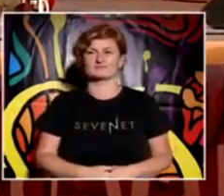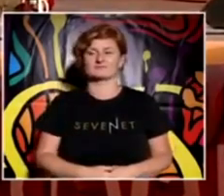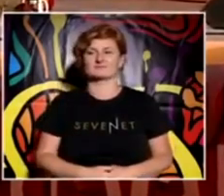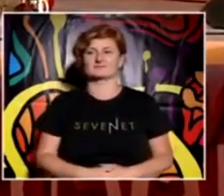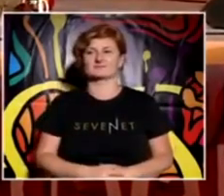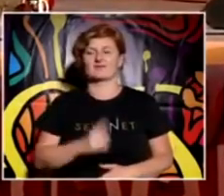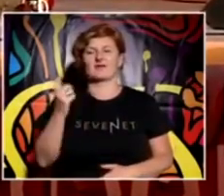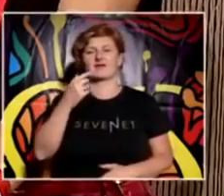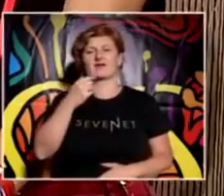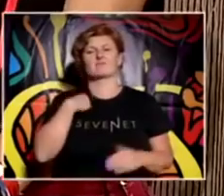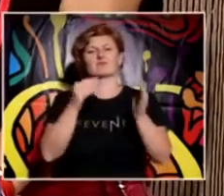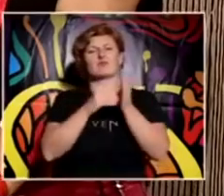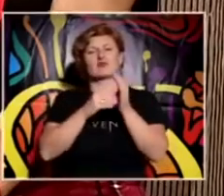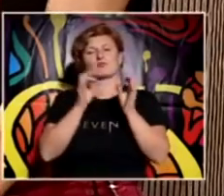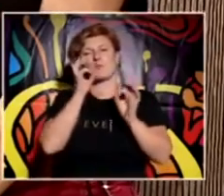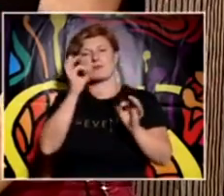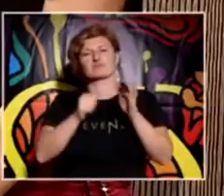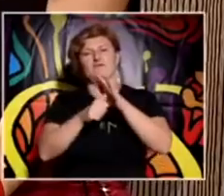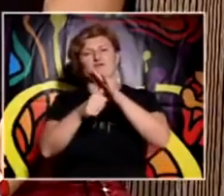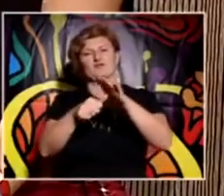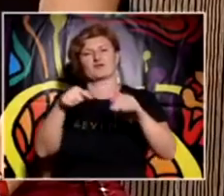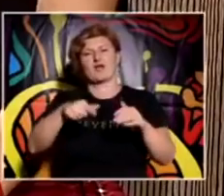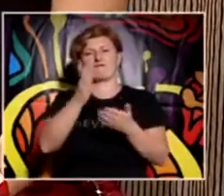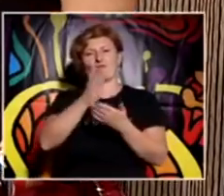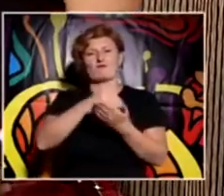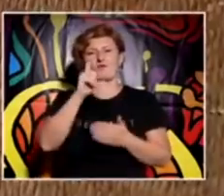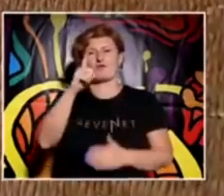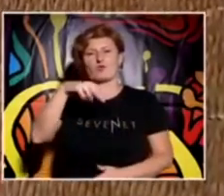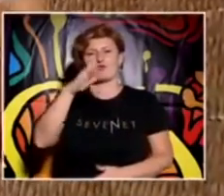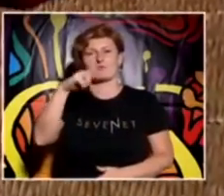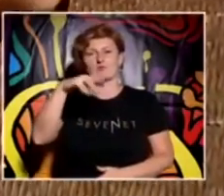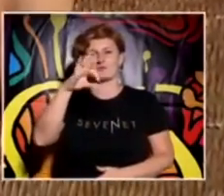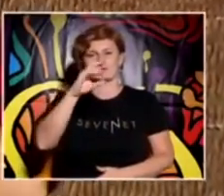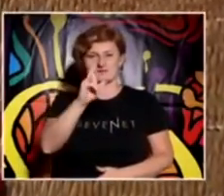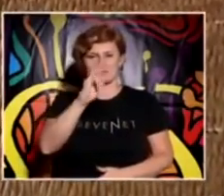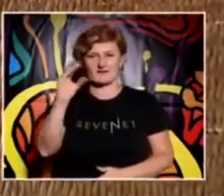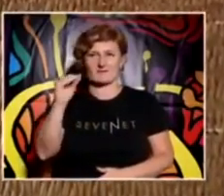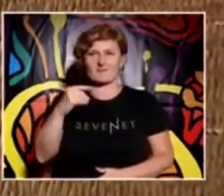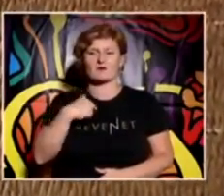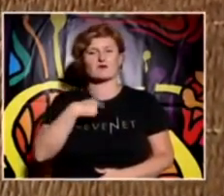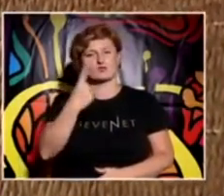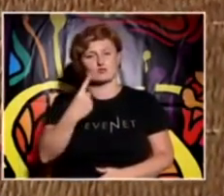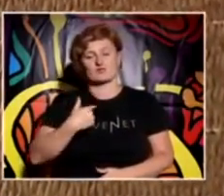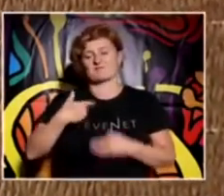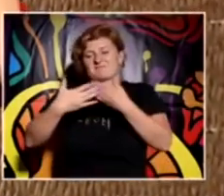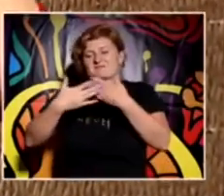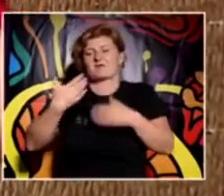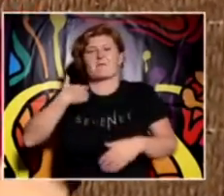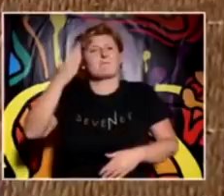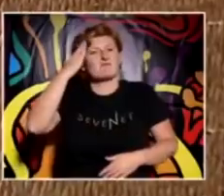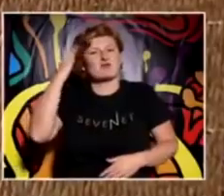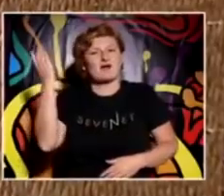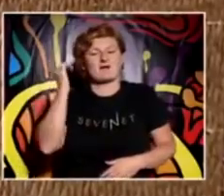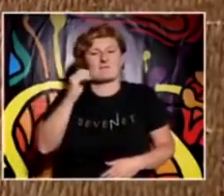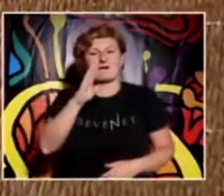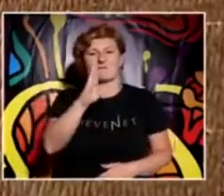dobrego przewodnika potrzebujemy po lubuskim. Lubuskie? Super, pięknie. Akurat mieszkałam w Berlinie przez kilka lat,